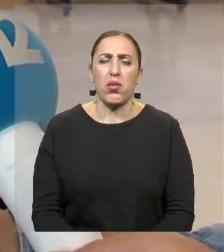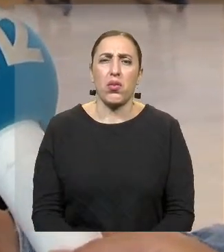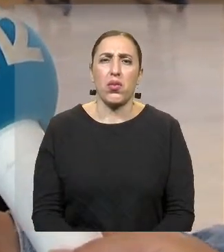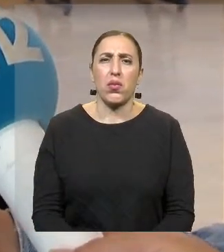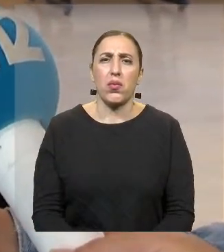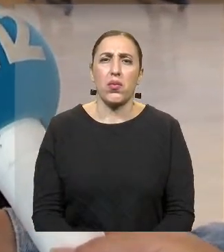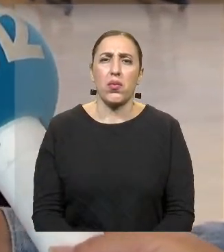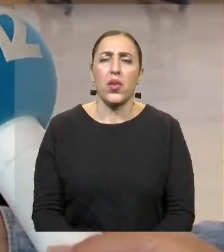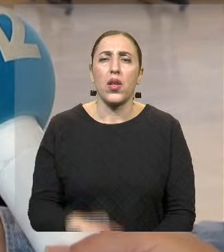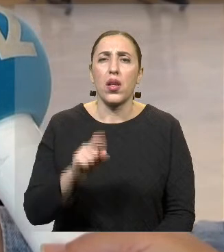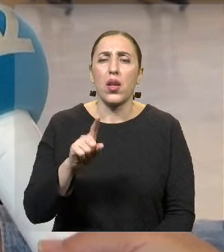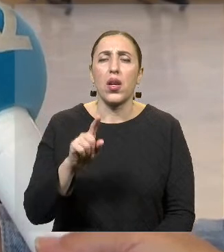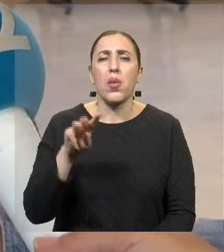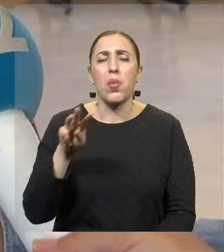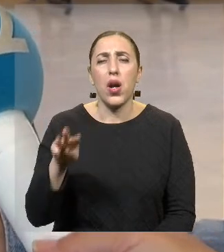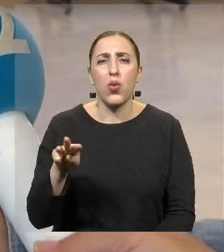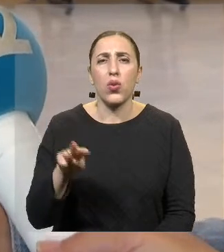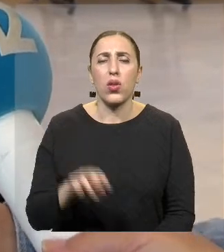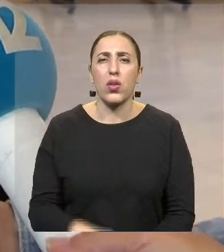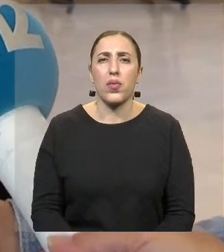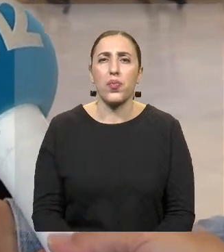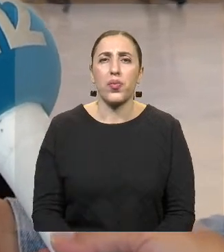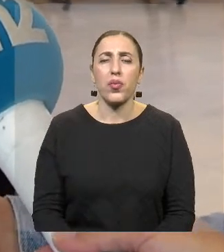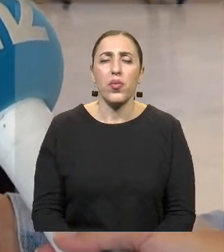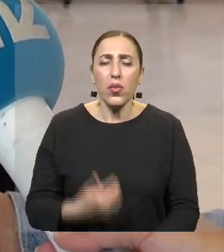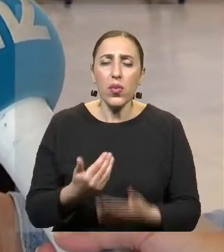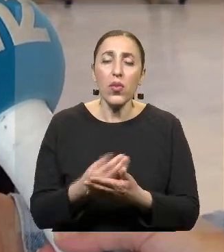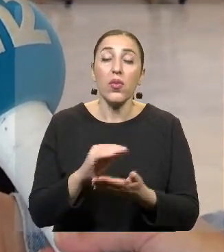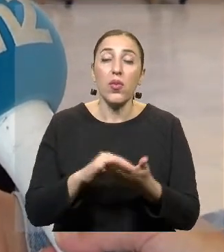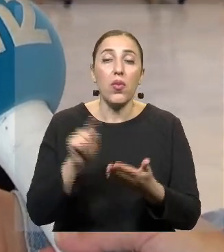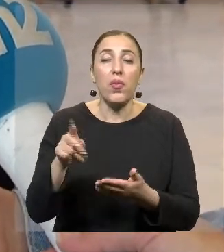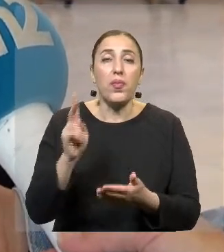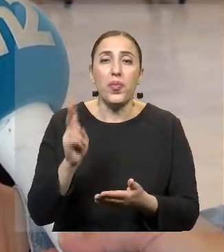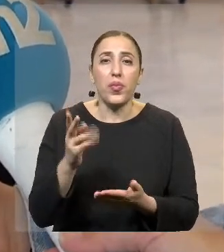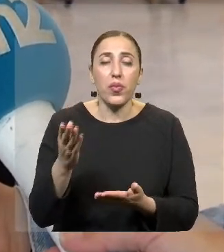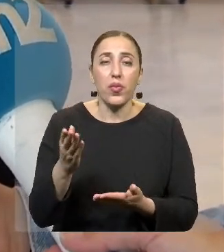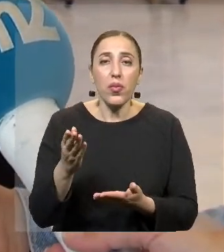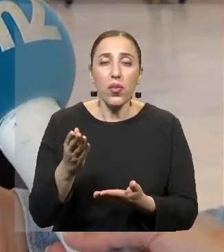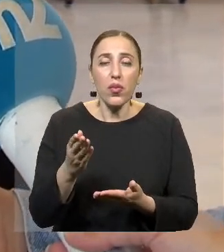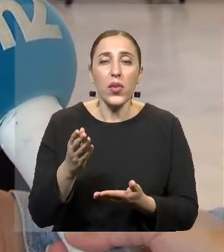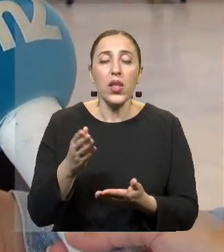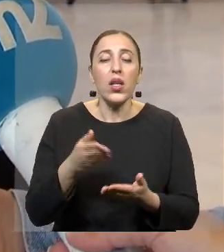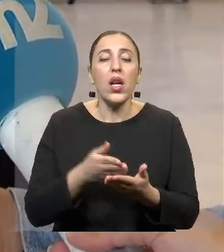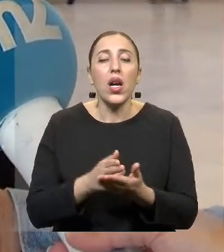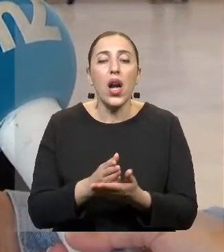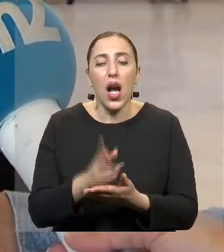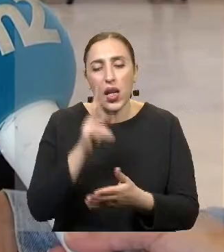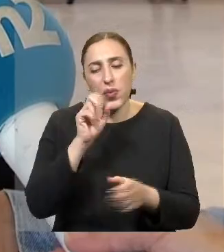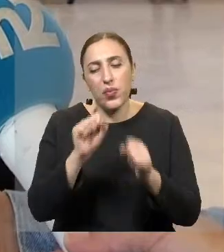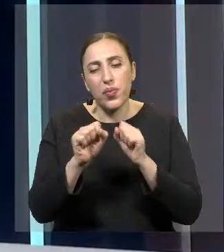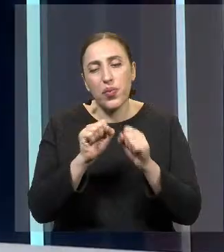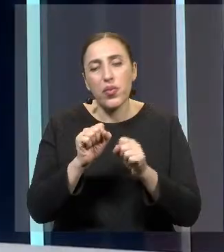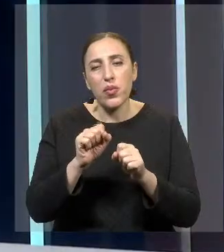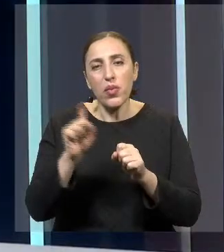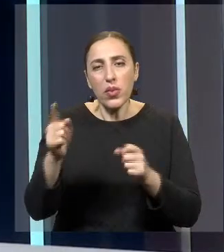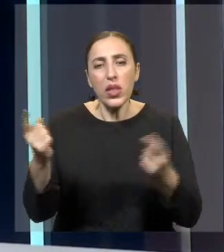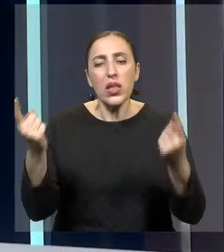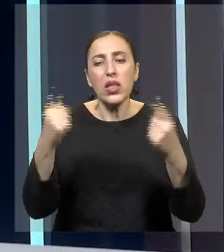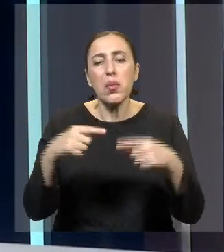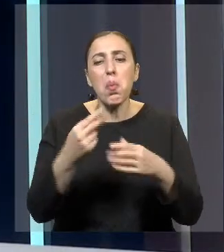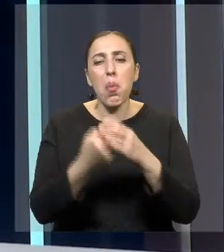Իսկ հայք մարությանը ով է նորուց եմ շեշտում, կաղաքային իշխանությունը տապալած կաղաքա պետ։